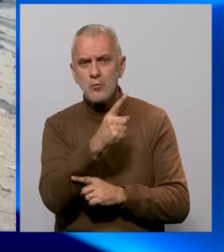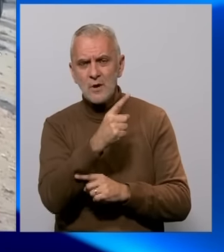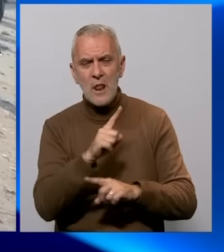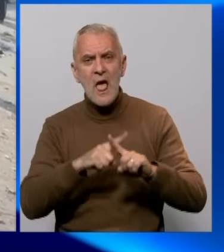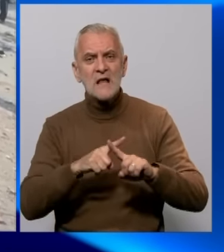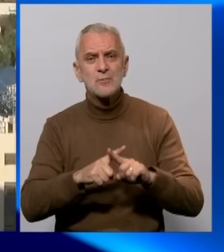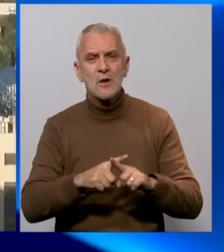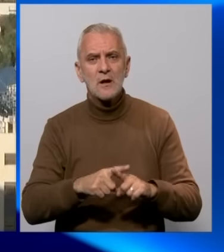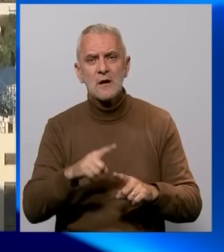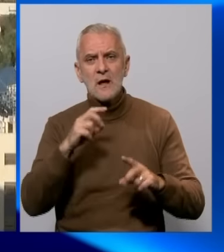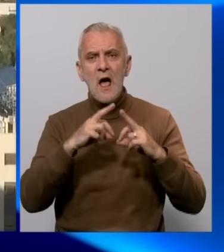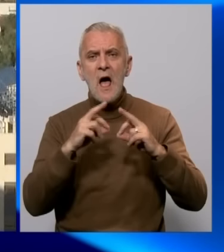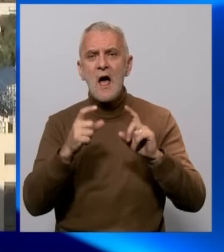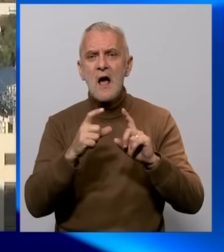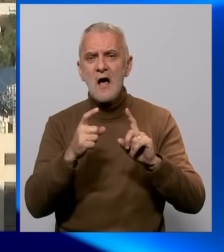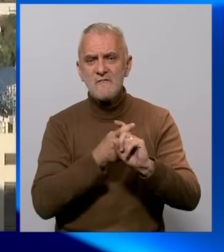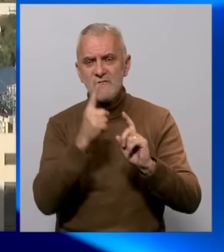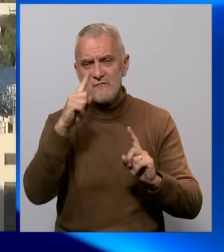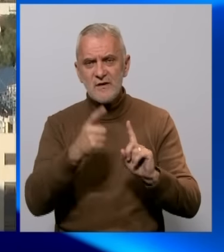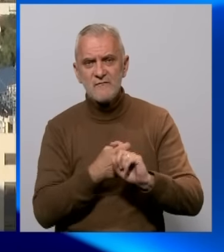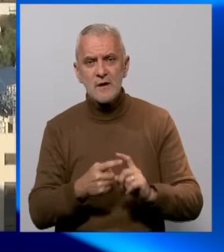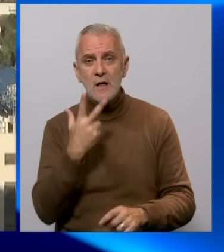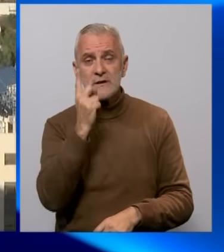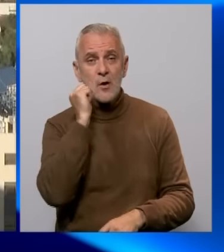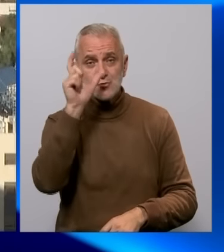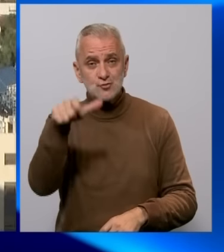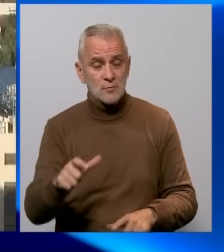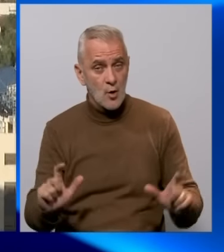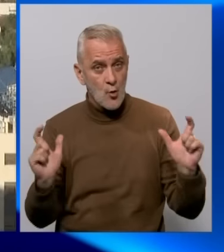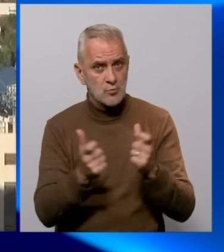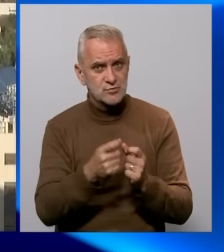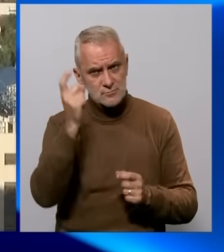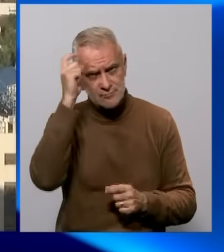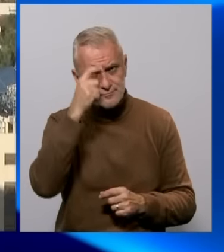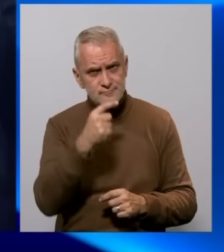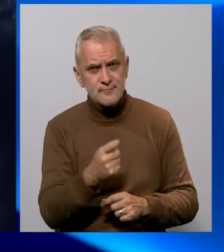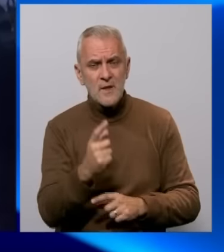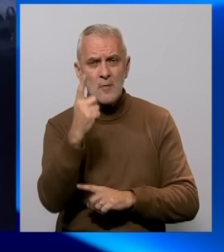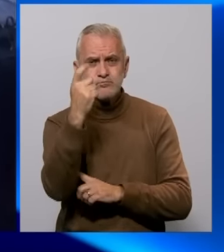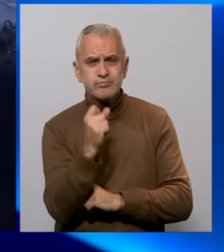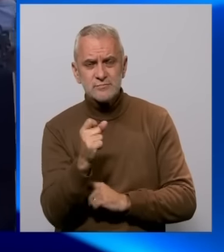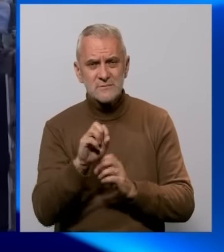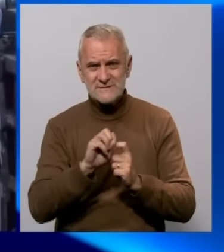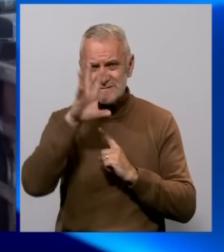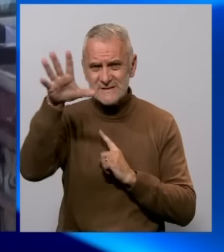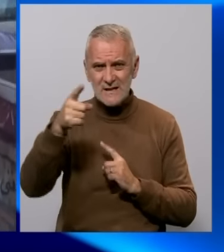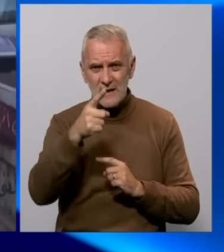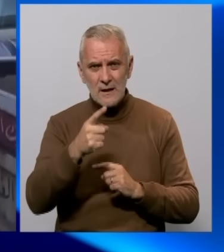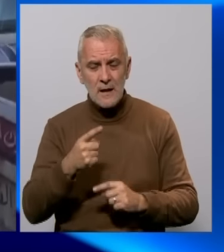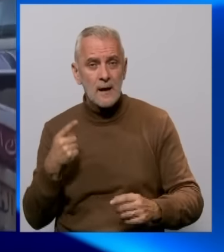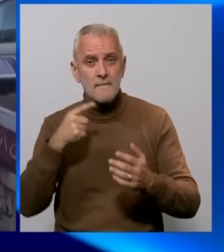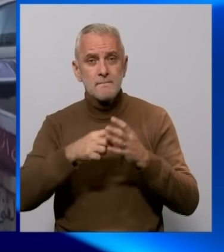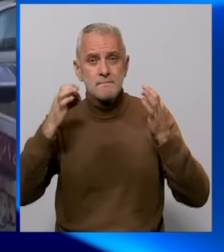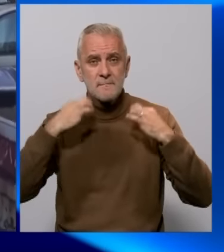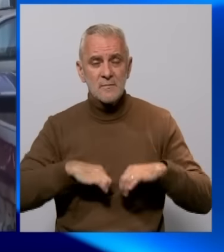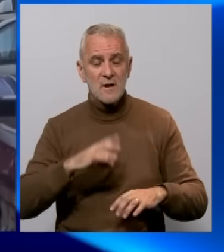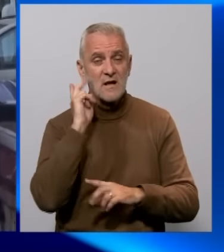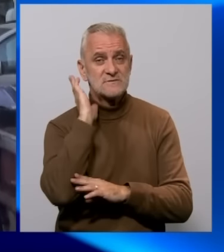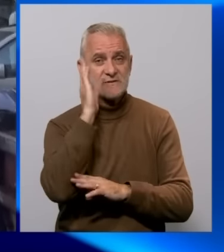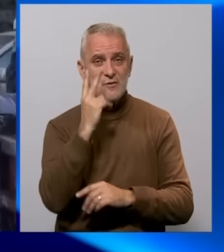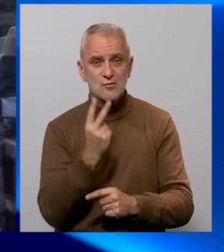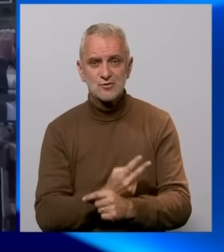Hezbolaha Mohamed Afif. Tri osobe su uhapšene pod sumnjom da su ispalile signalne rakete na rezidenciju premijera na sjeveru